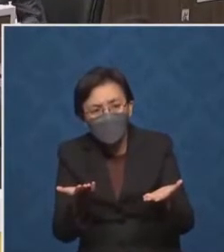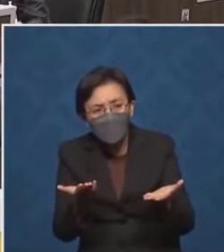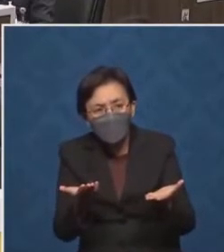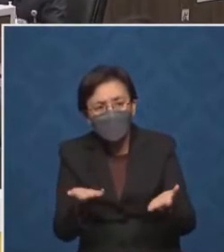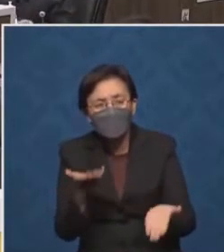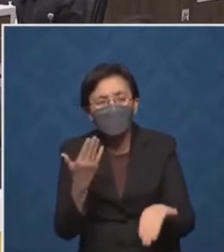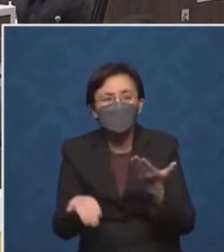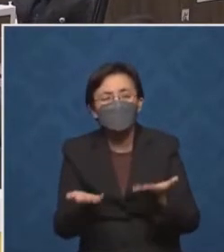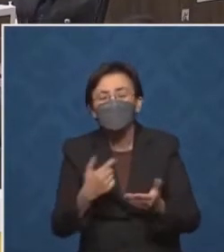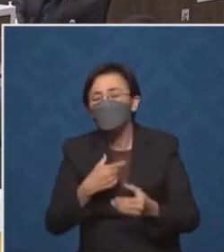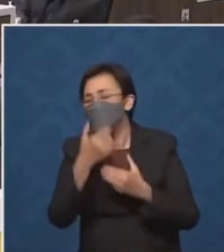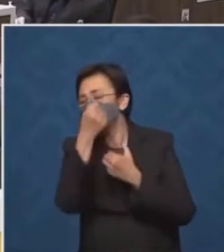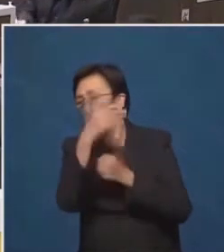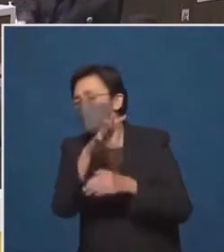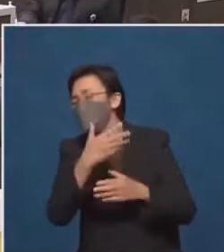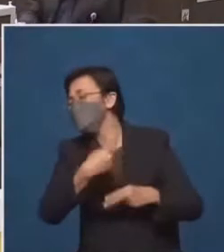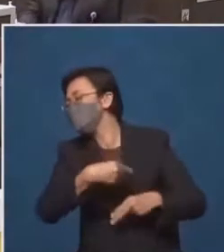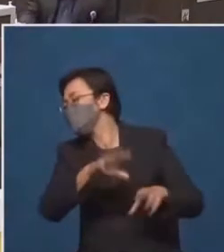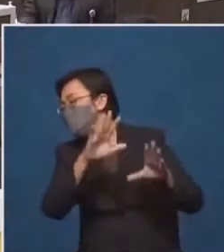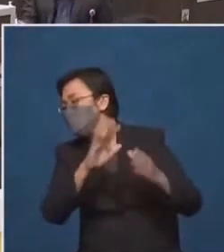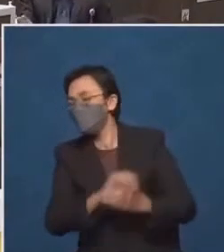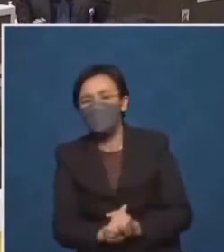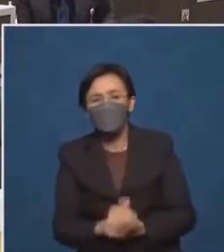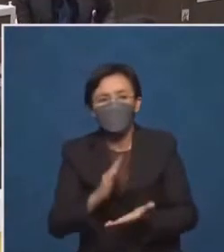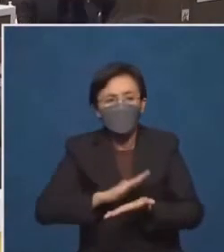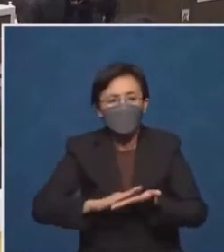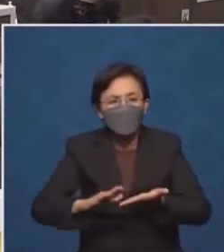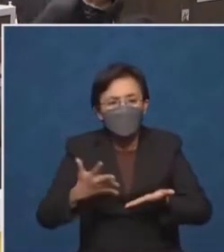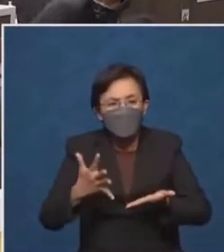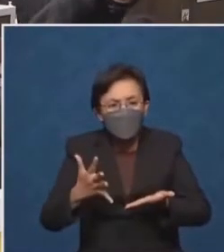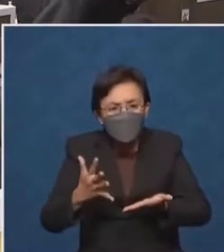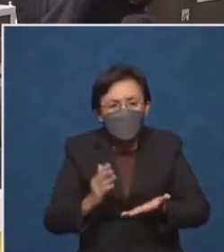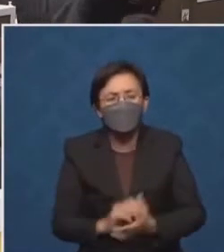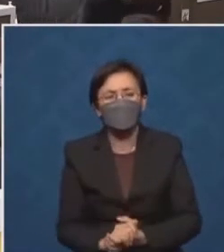หรอแ่เกี่ยว่างหรอไมมมารย่าในการทำงาน